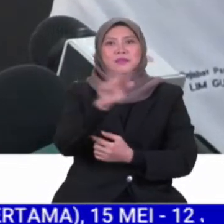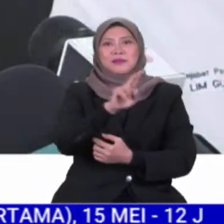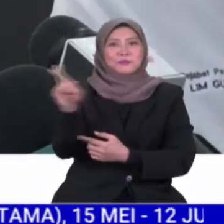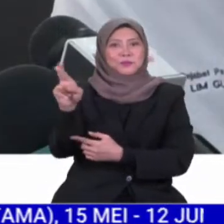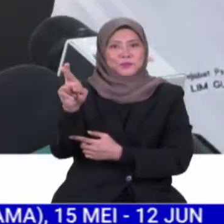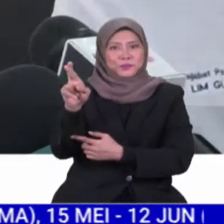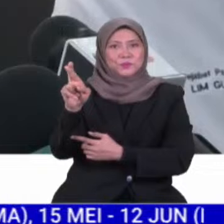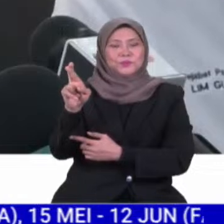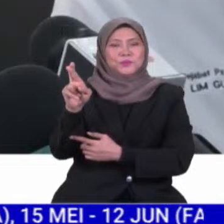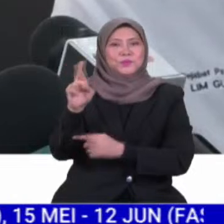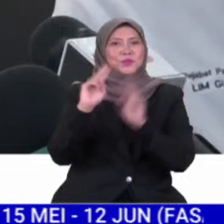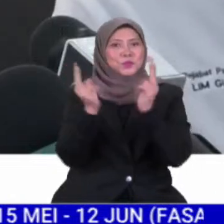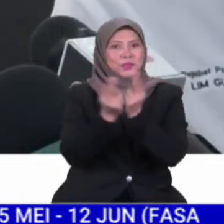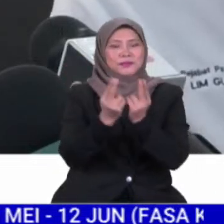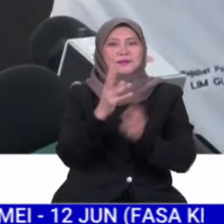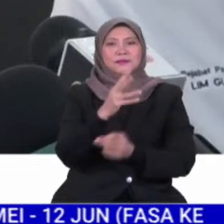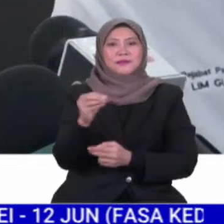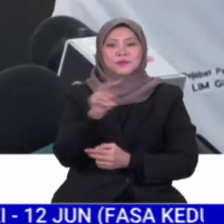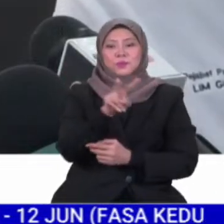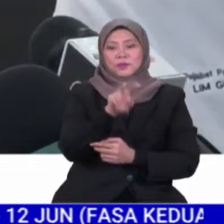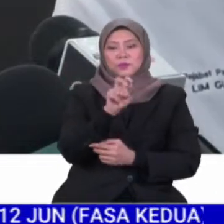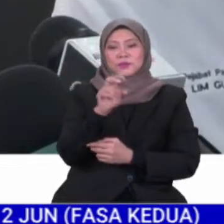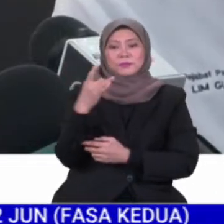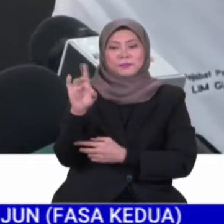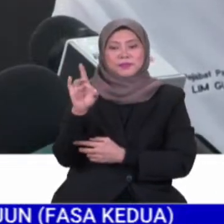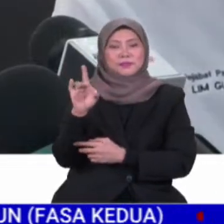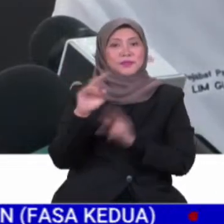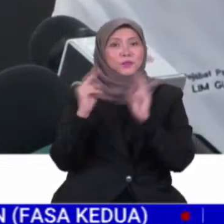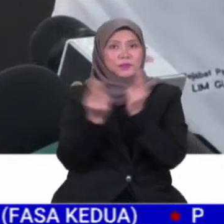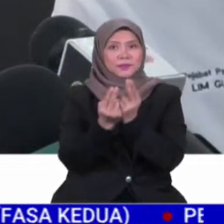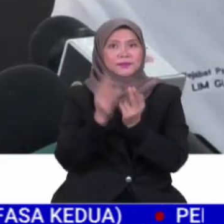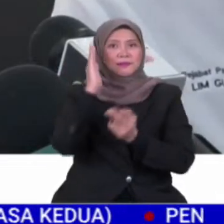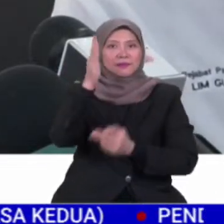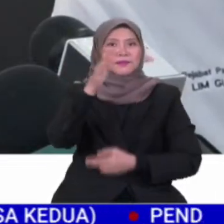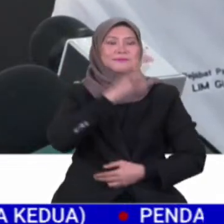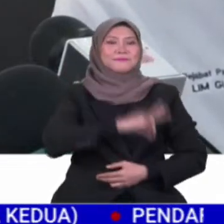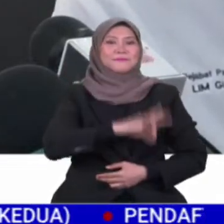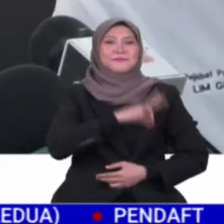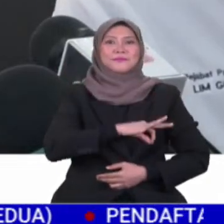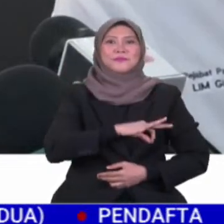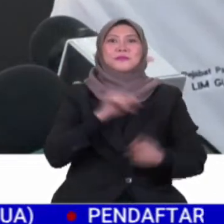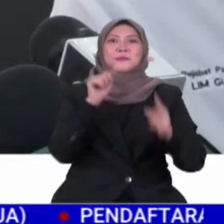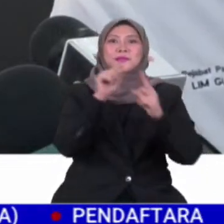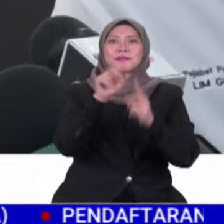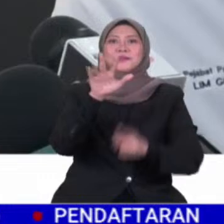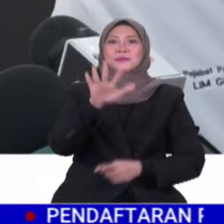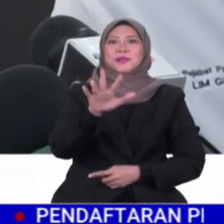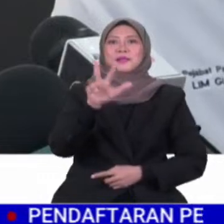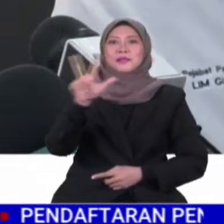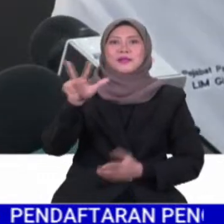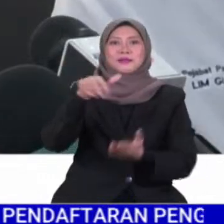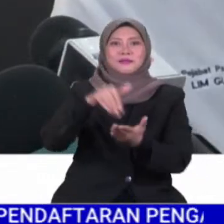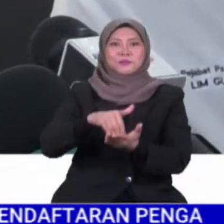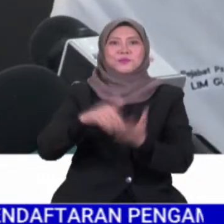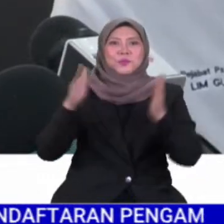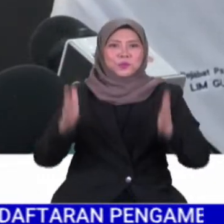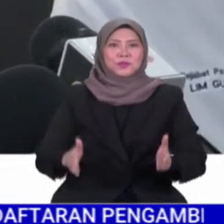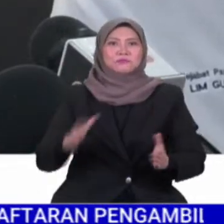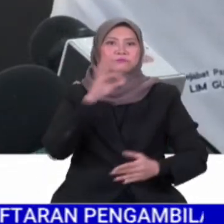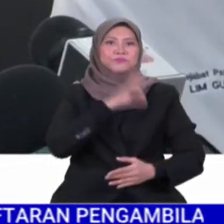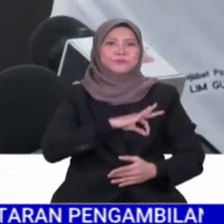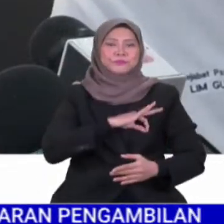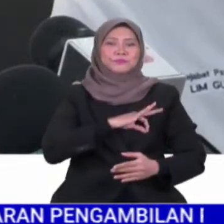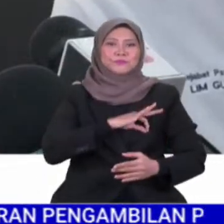13,000 unit, 218 unit yang akan membawa manfaat kepada 53,000 orang